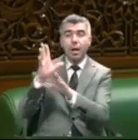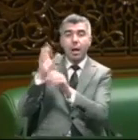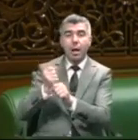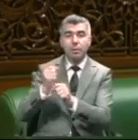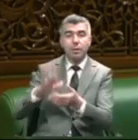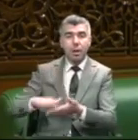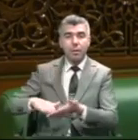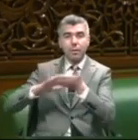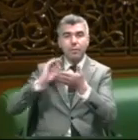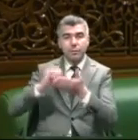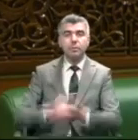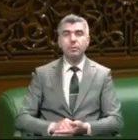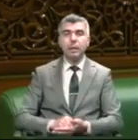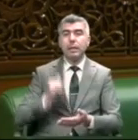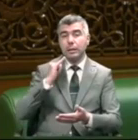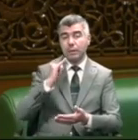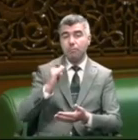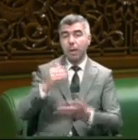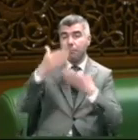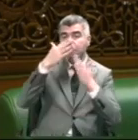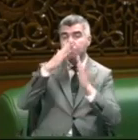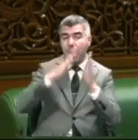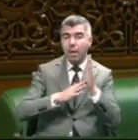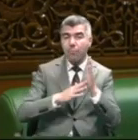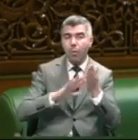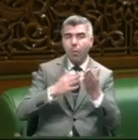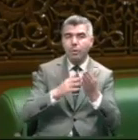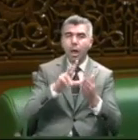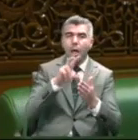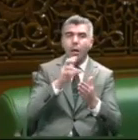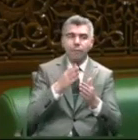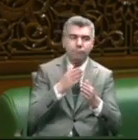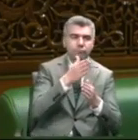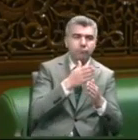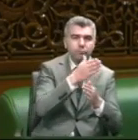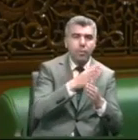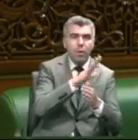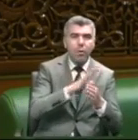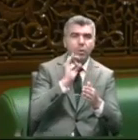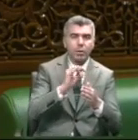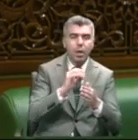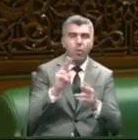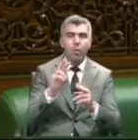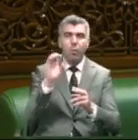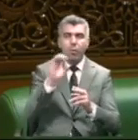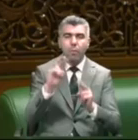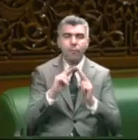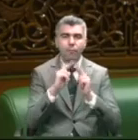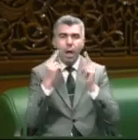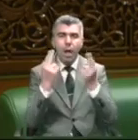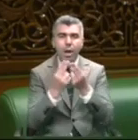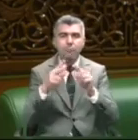نصره الله التي جعلت من المملكه وجهه موثوقه لكل من الفاعلين الوطنيين والدوليين في صناعه